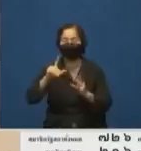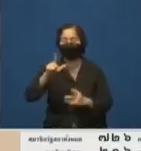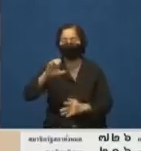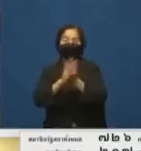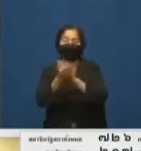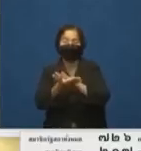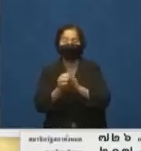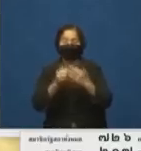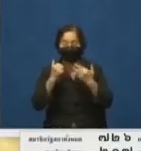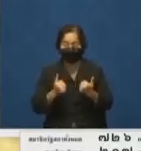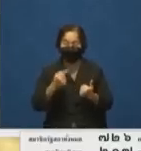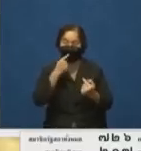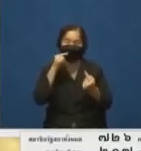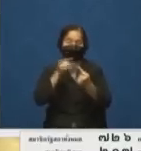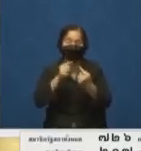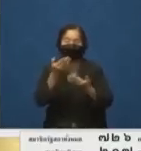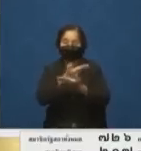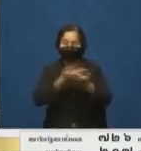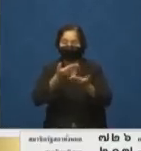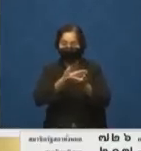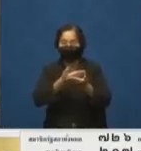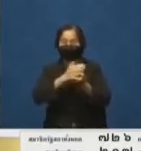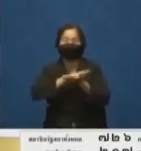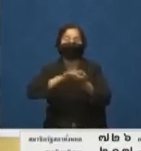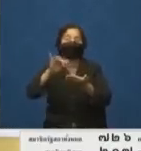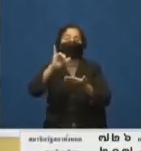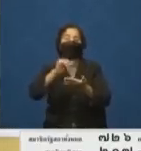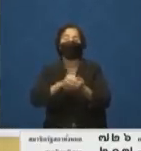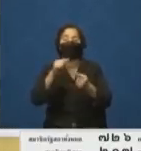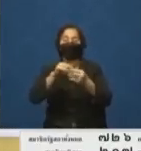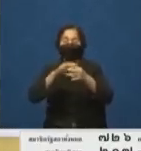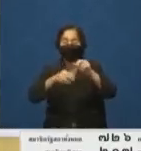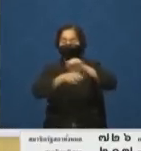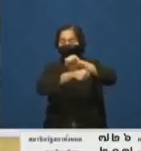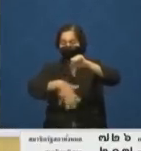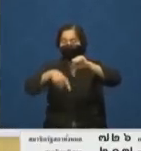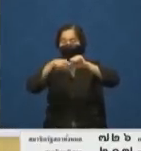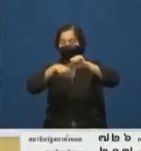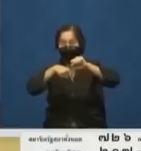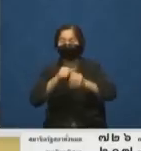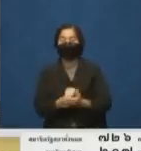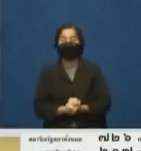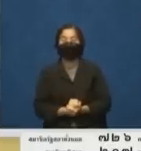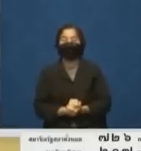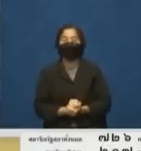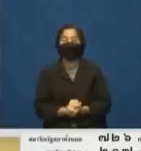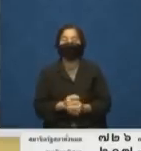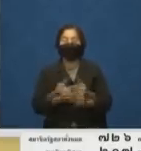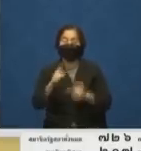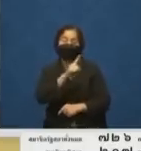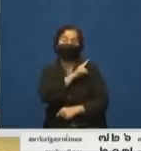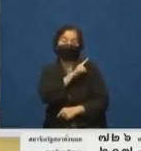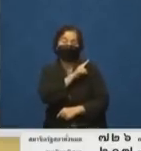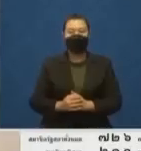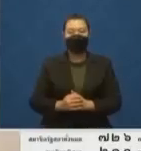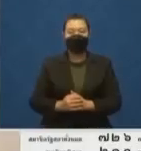ไม่มีอะไรใหม ่ปฏิรูปอย่างที่ขอใช้ศัพท์คุณคำนวณเลยรูปเบาๆเบาๆนะ รูปหน้าปัดจมูกเนี่ยนะรูปเบ